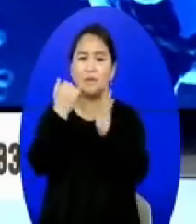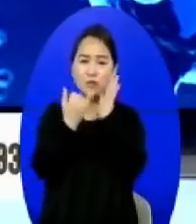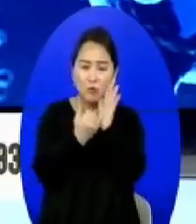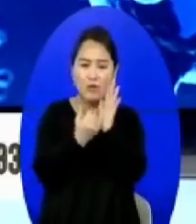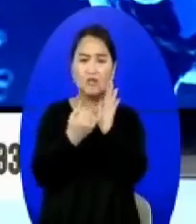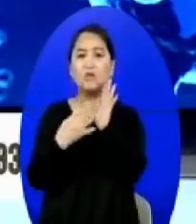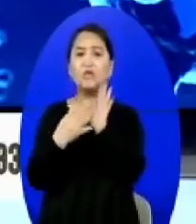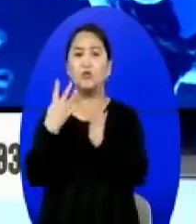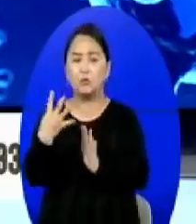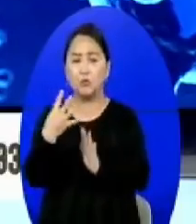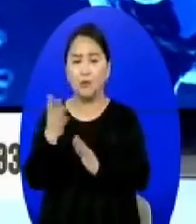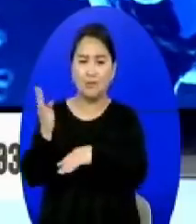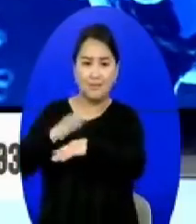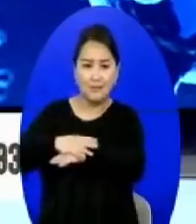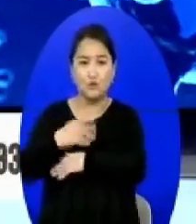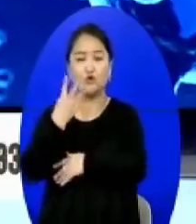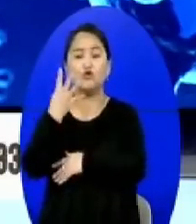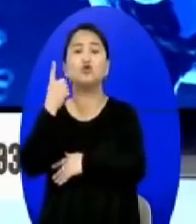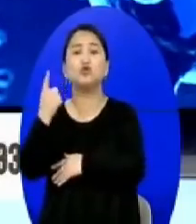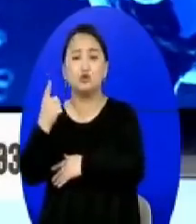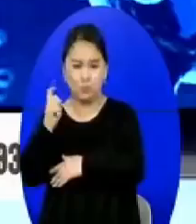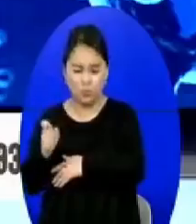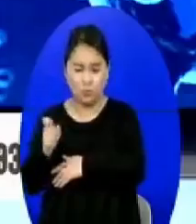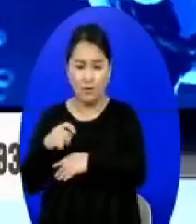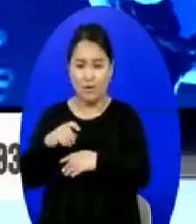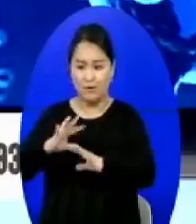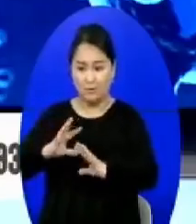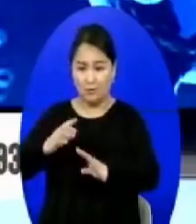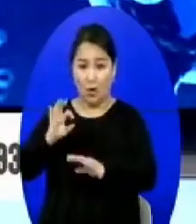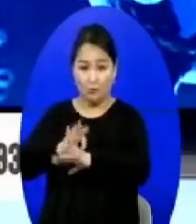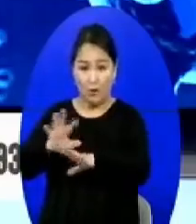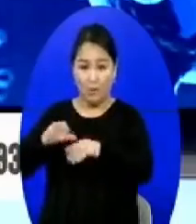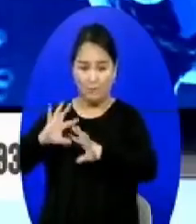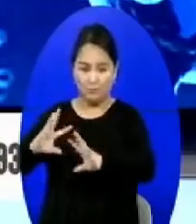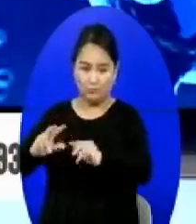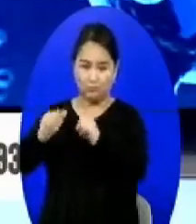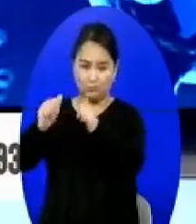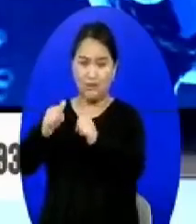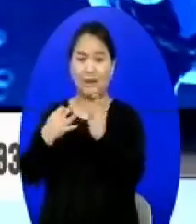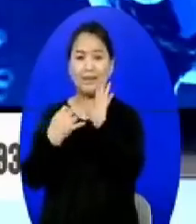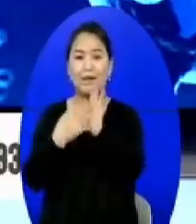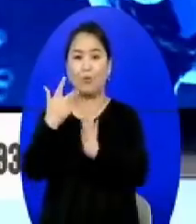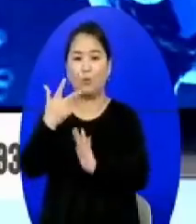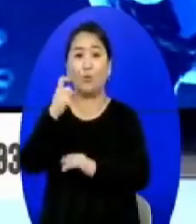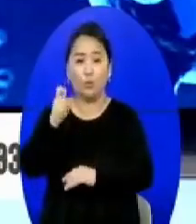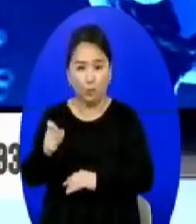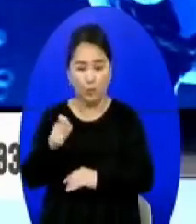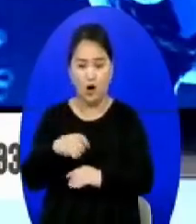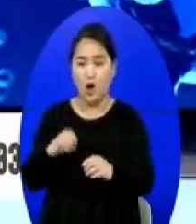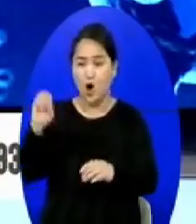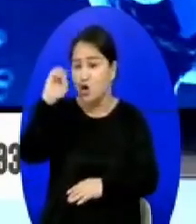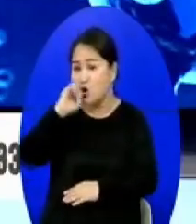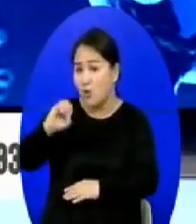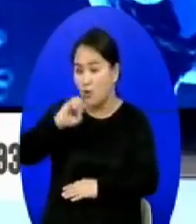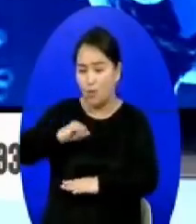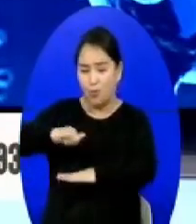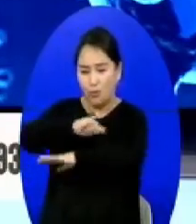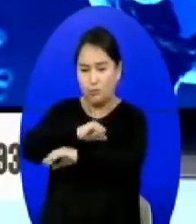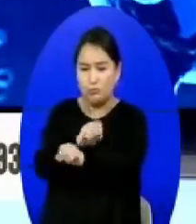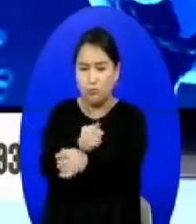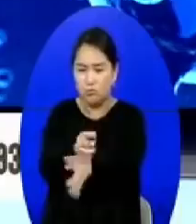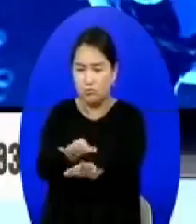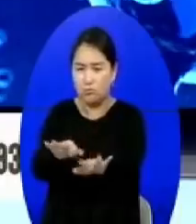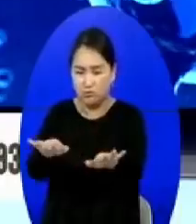барсан 41 тохиолдол мөн 83 хүн эдгэрсэн ийм үзүүлэлттэй байна. За, Европын олон оронд бүртгэгдэж байгаа вирус